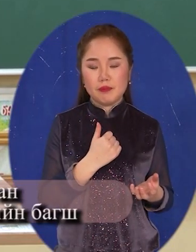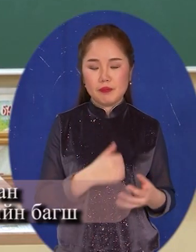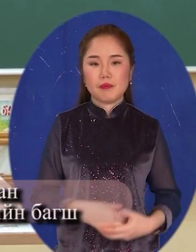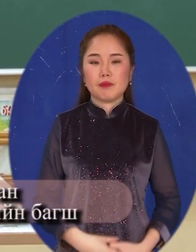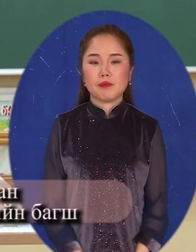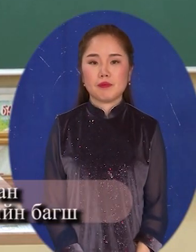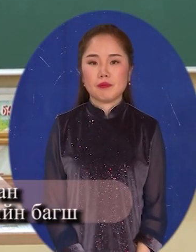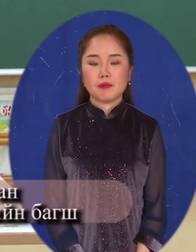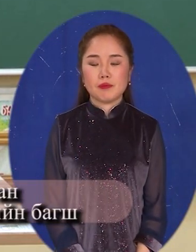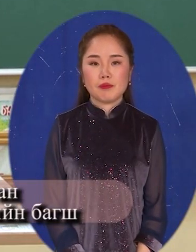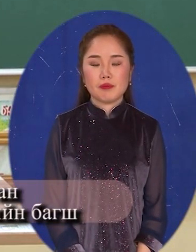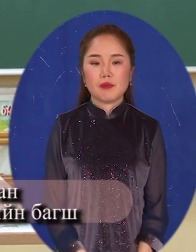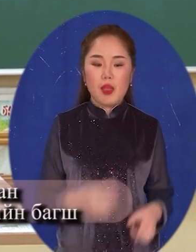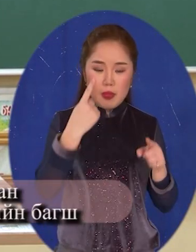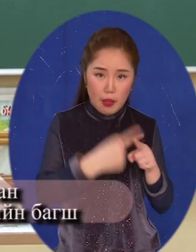алған,